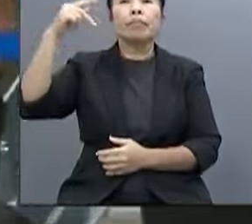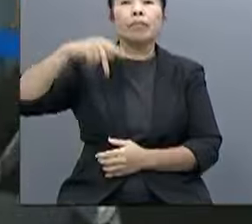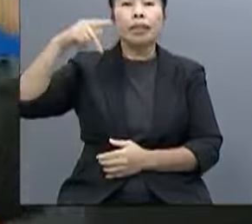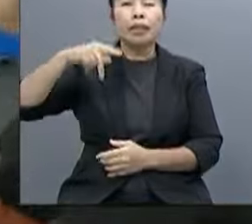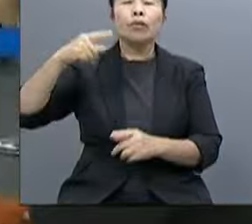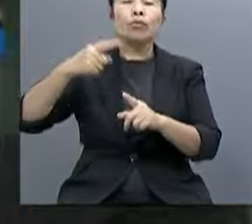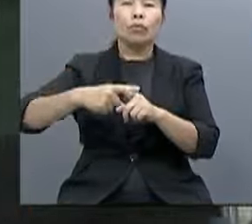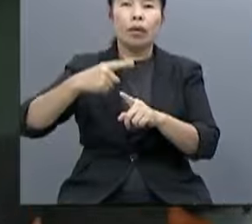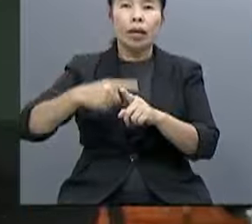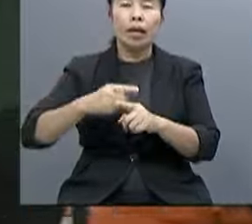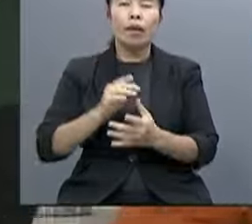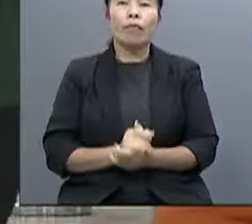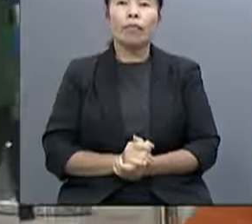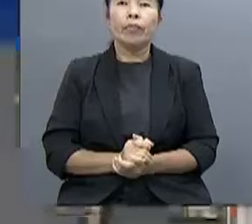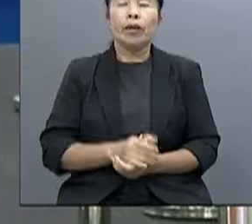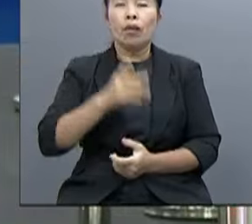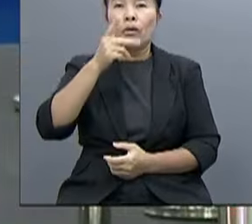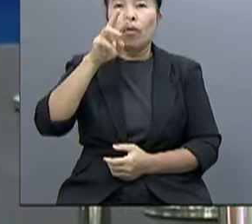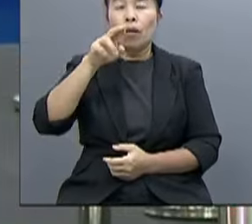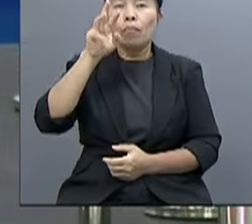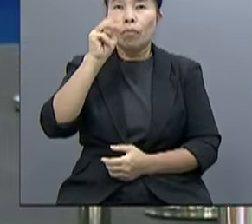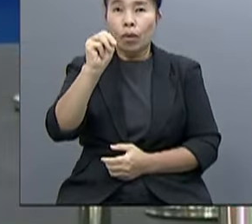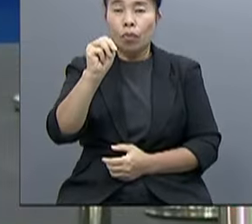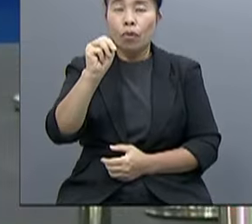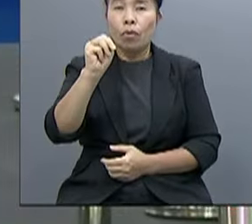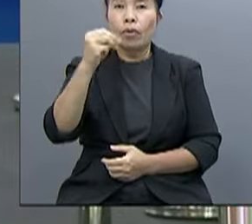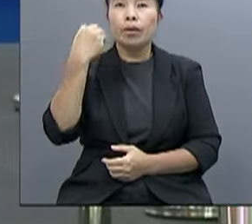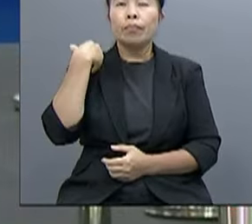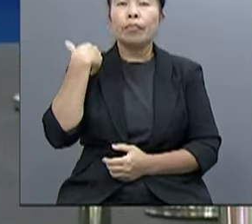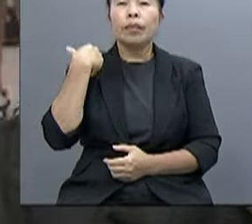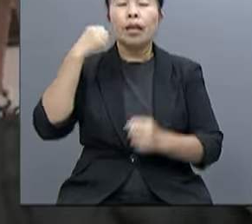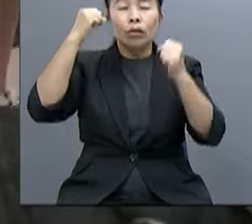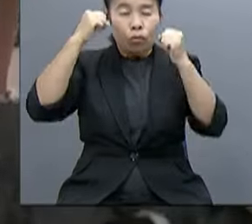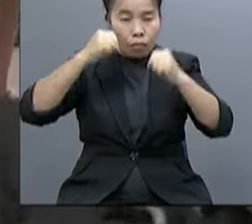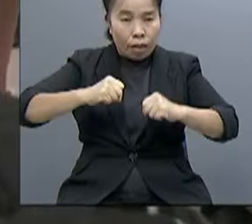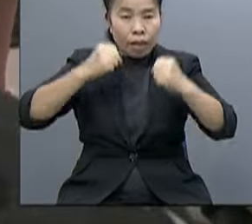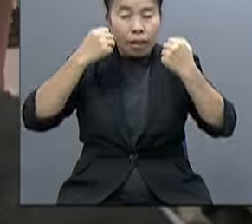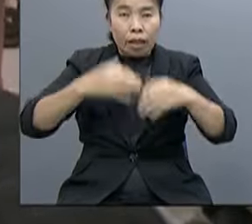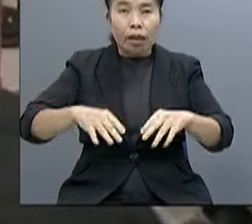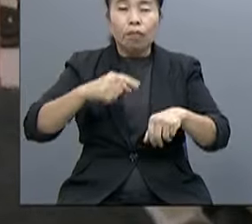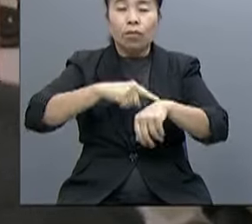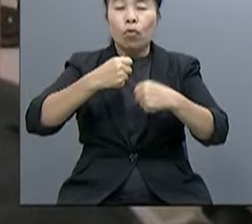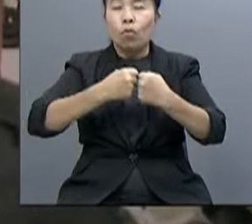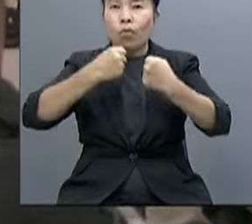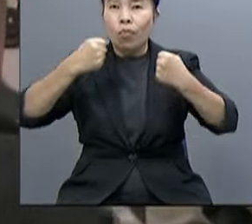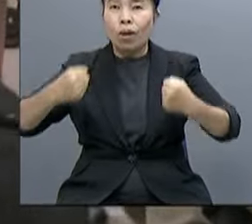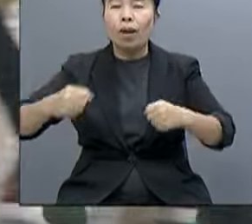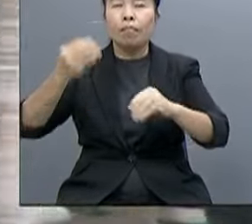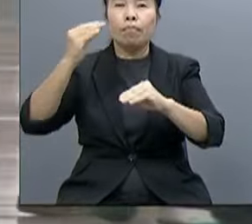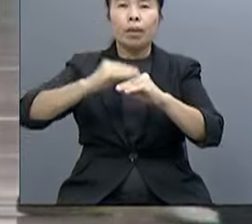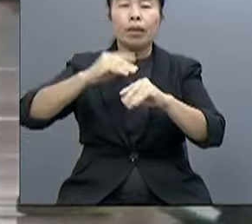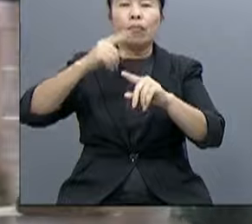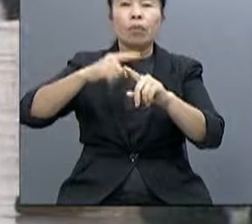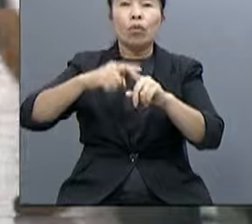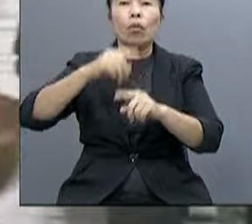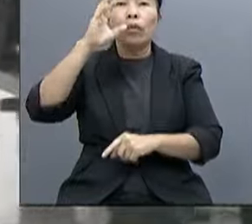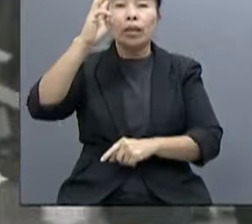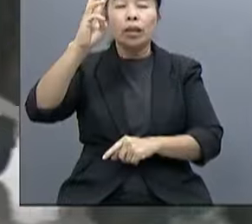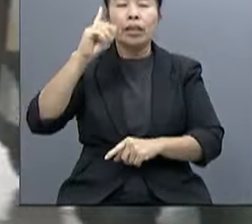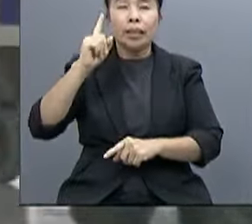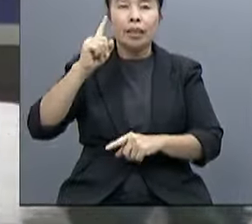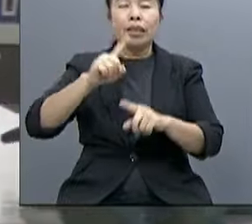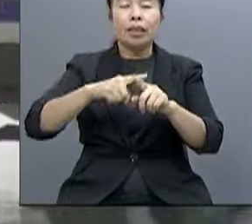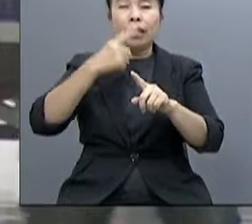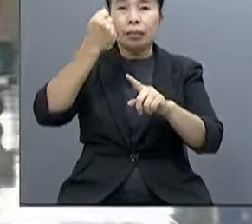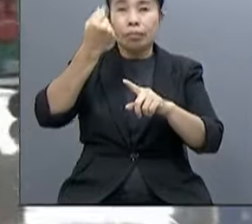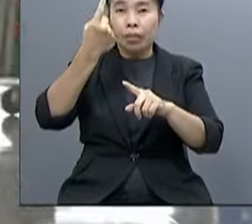ราวคณะรัฐมนตรีหรือว่าครม.นะคะได้มีการอนุมัติขยายเวลาเพิ่มเติมอีก6 เดือนค่ะตั้งแต่วันที่11 พฤษภาคมนี้